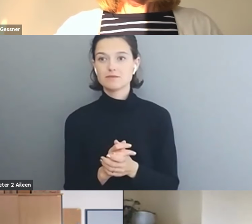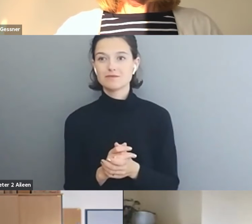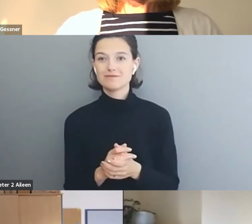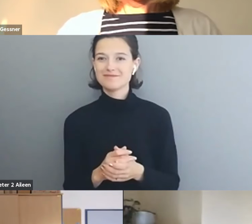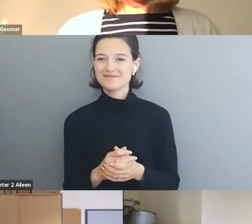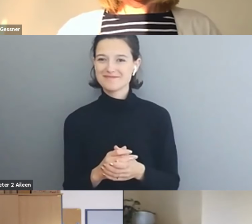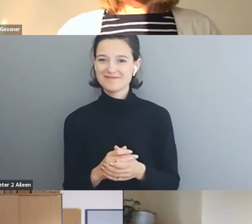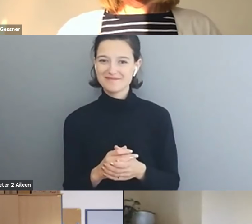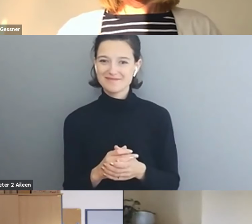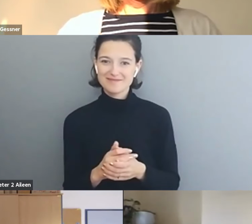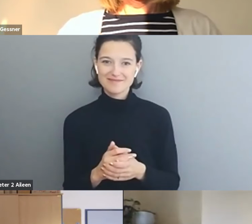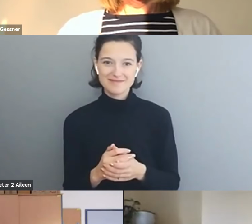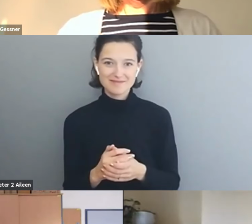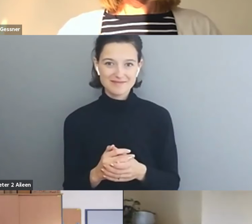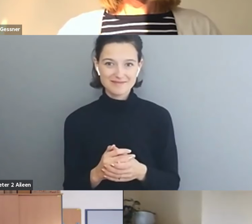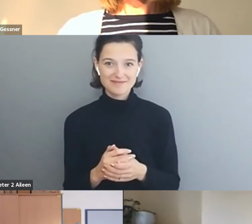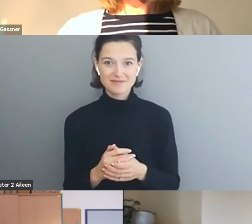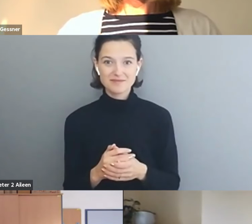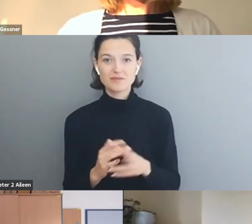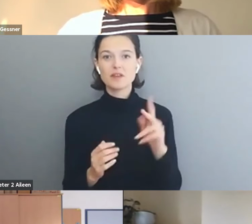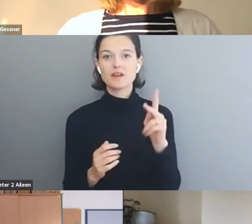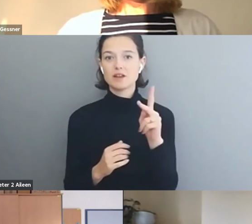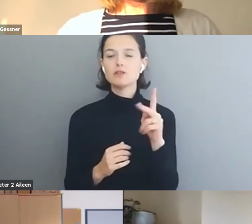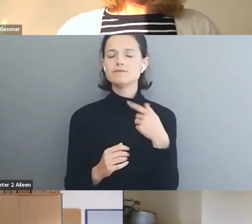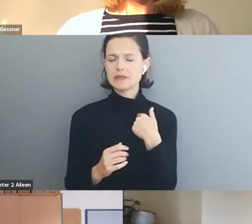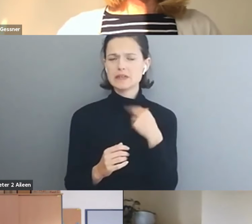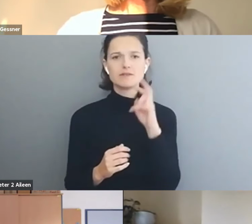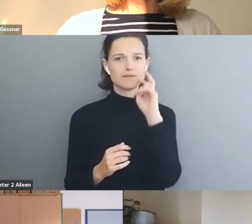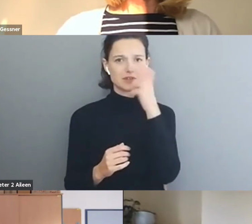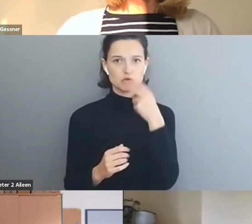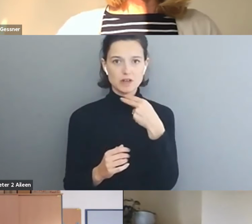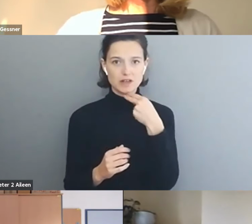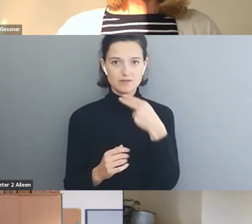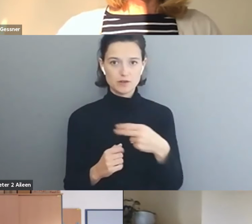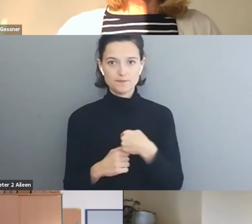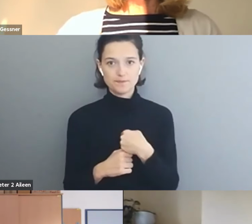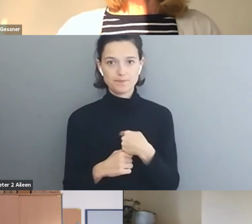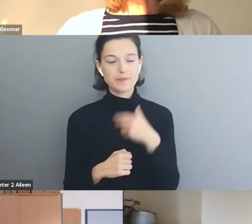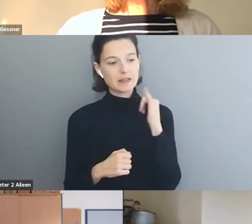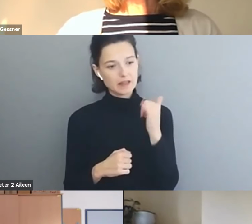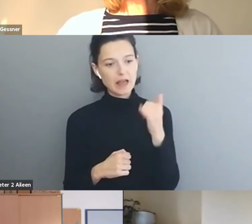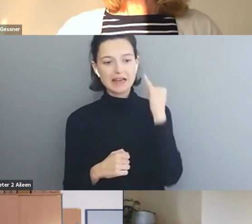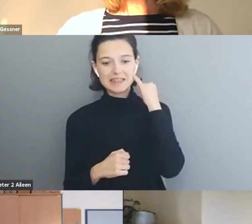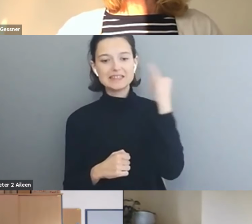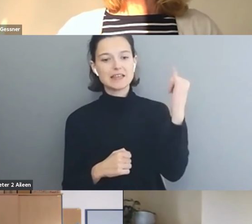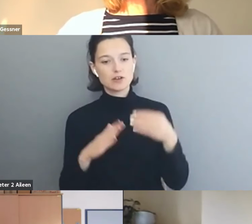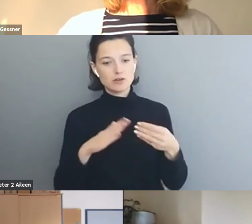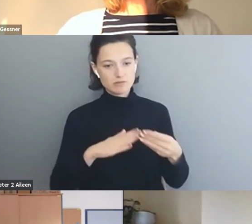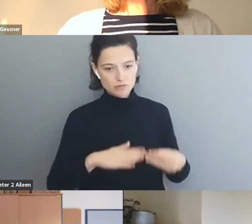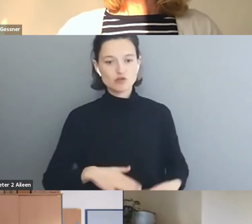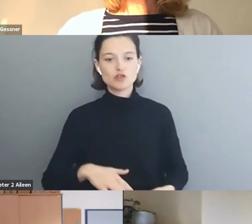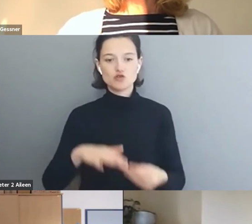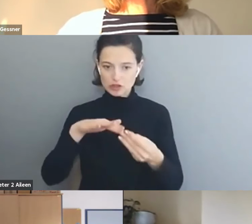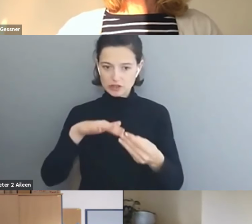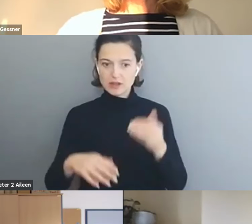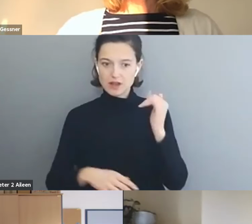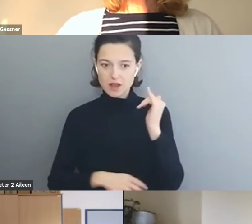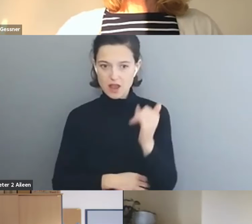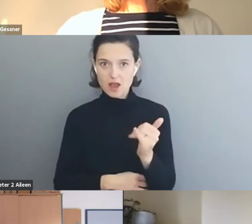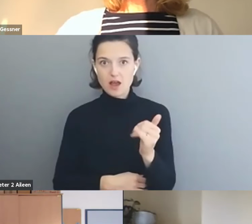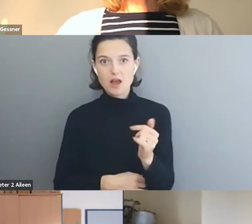Ich kann versuchen zu antworten. Ja, ich unterstütze das, aber ich denke nicht, dass es möglich ist und auch sinnvoll ist, quasi